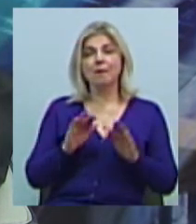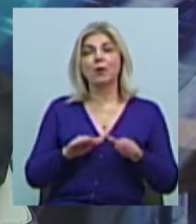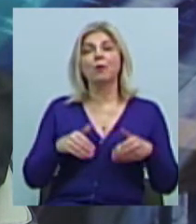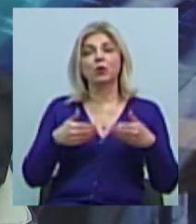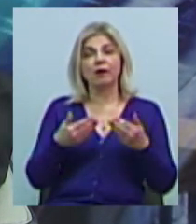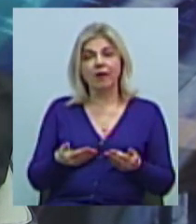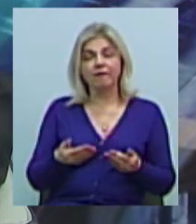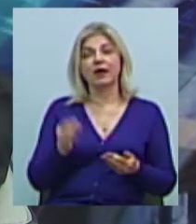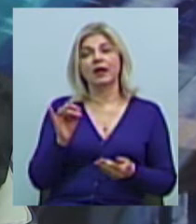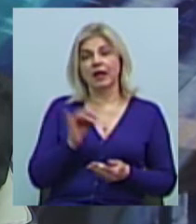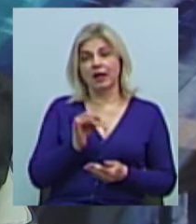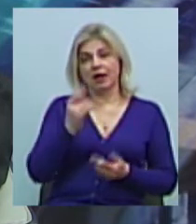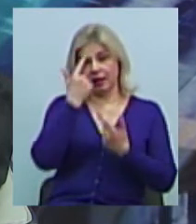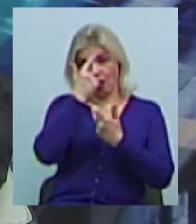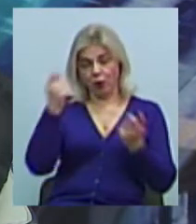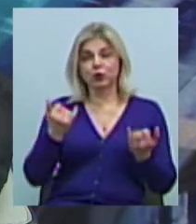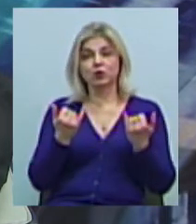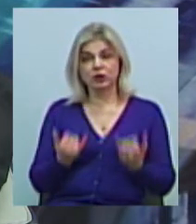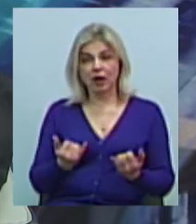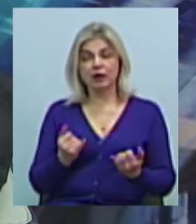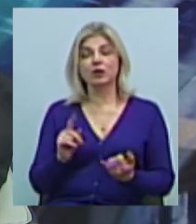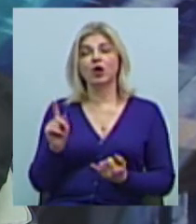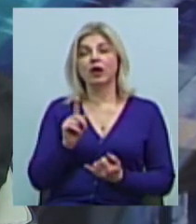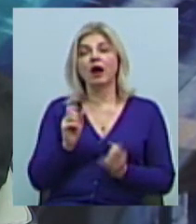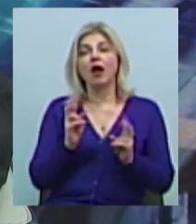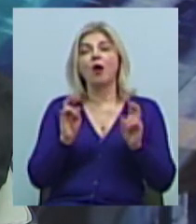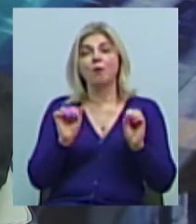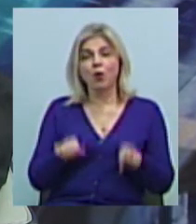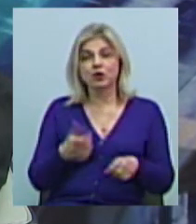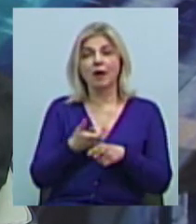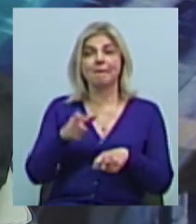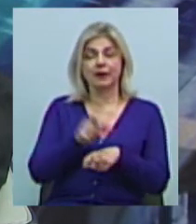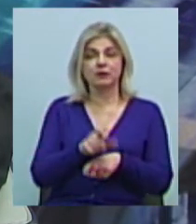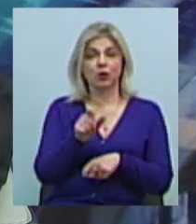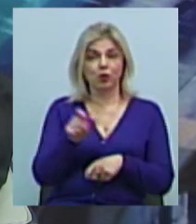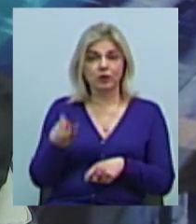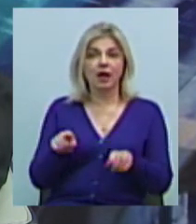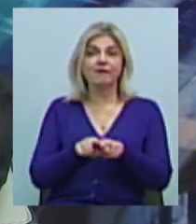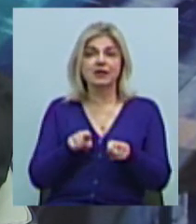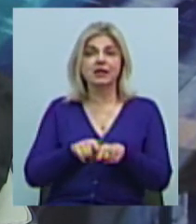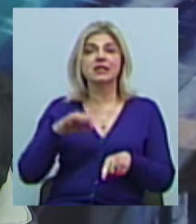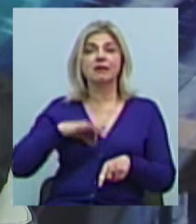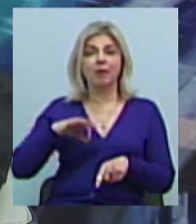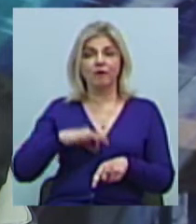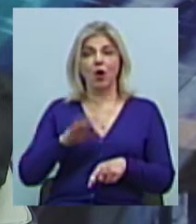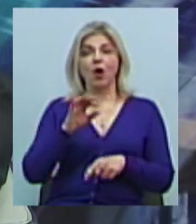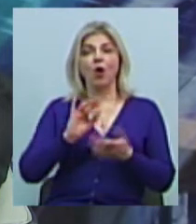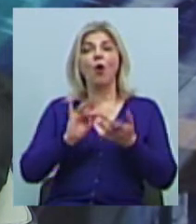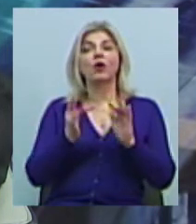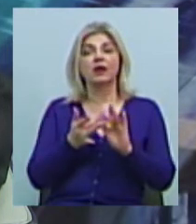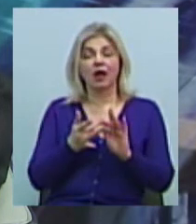пропонував, і наголошую зараз, що як можна більшість споживачів все-таки користувалися саме